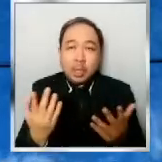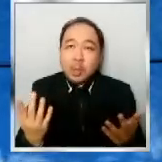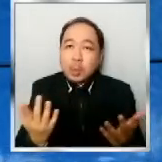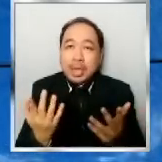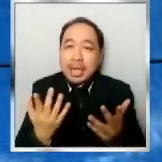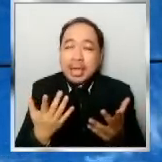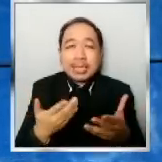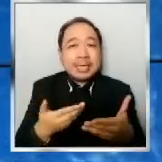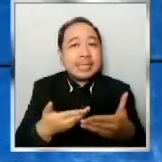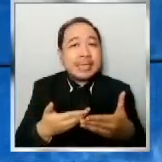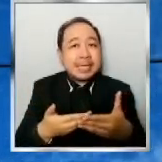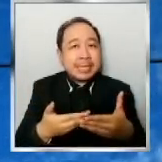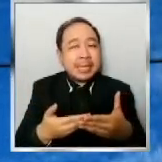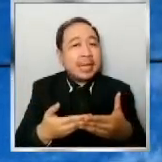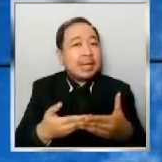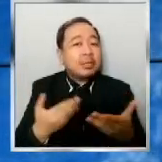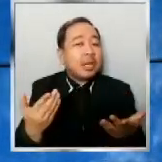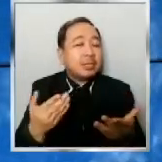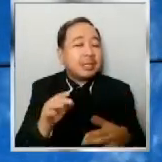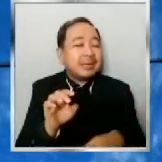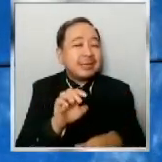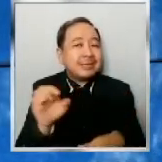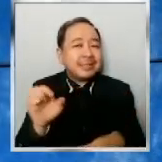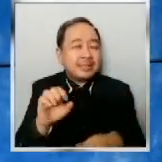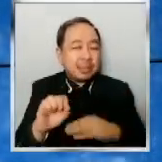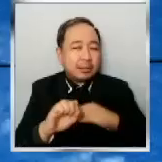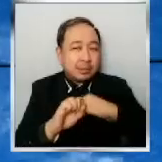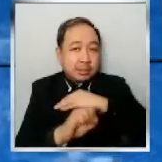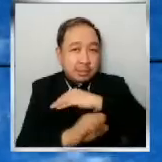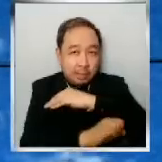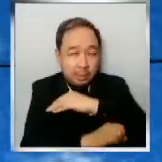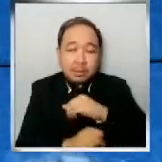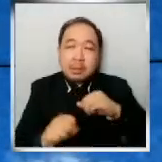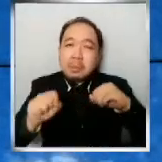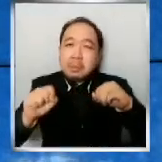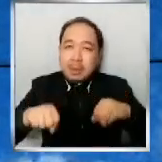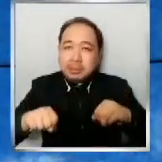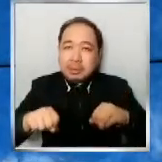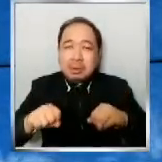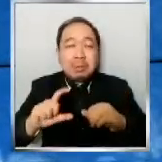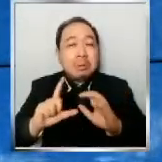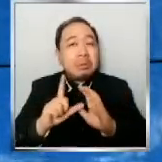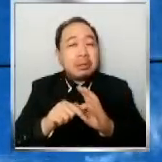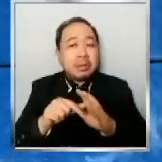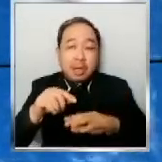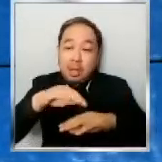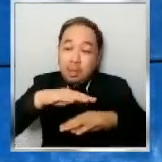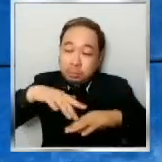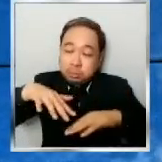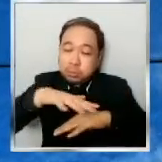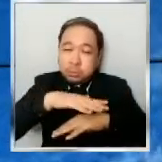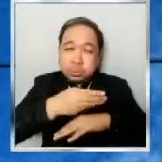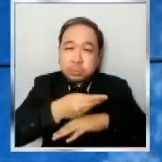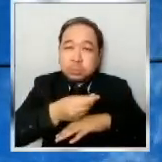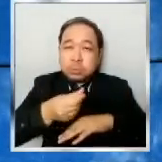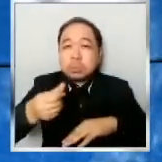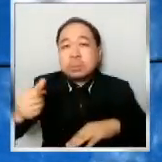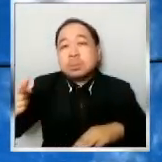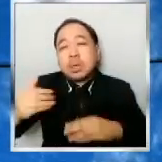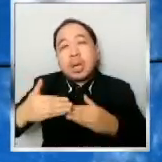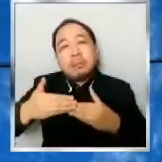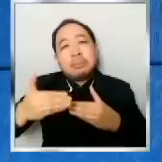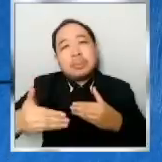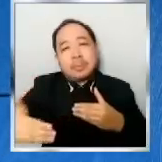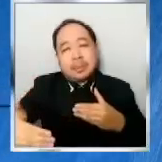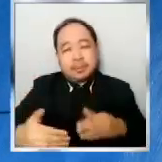ang Humonhon Island sa Eastern Samar at posibleng mag-dissipate o mawala na sa mga susunod na araw ayon sa